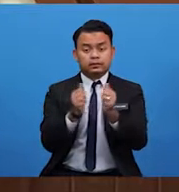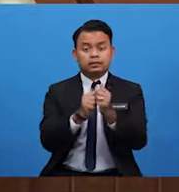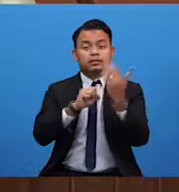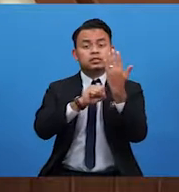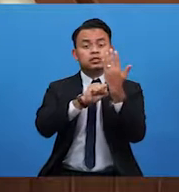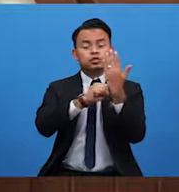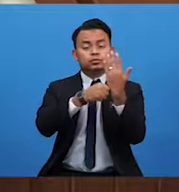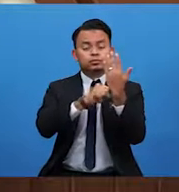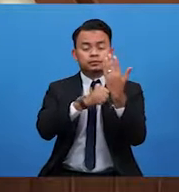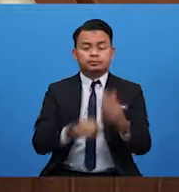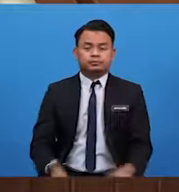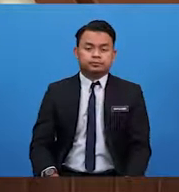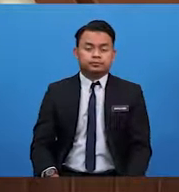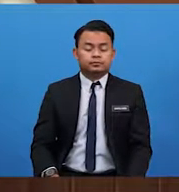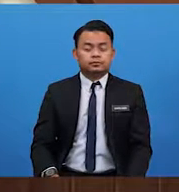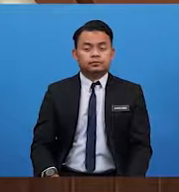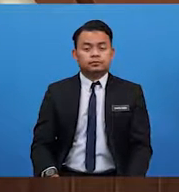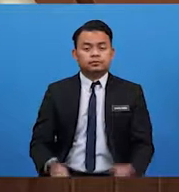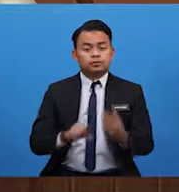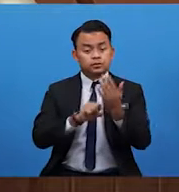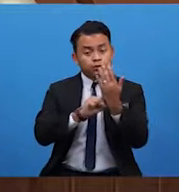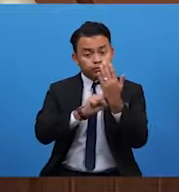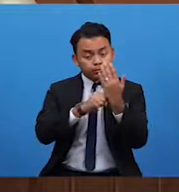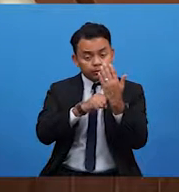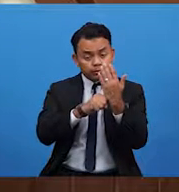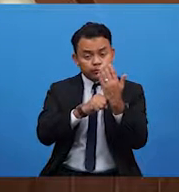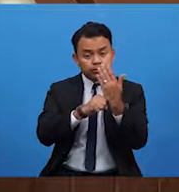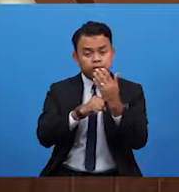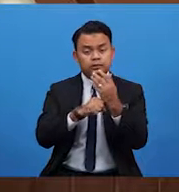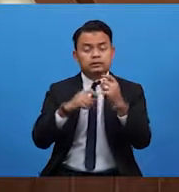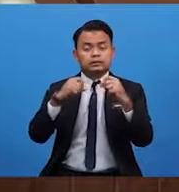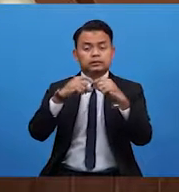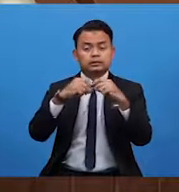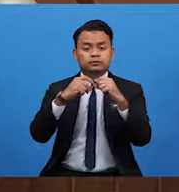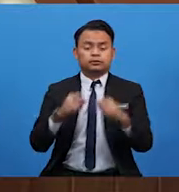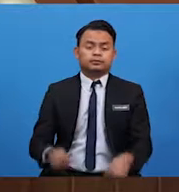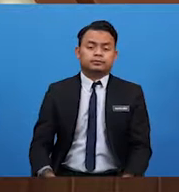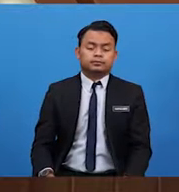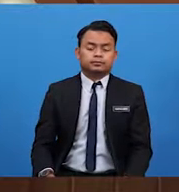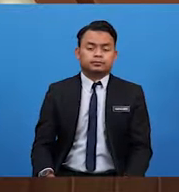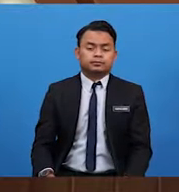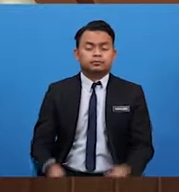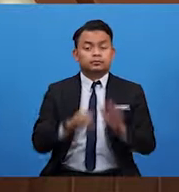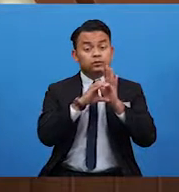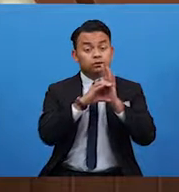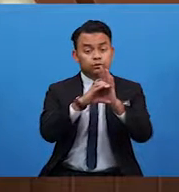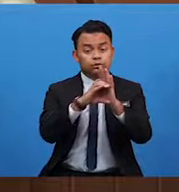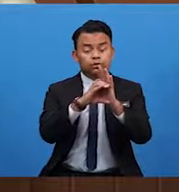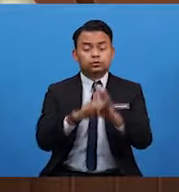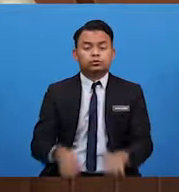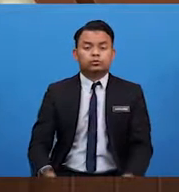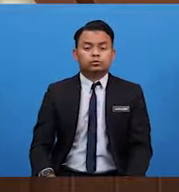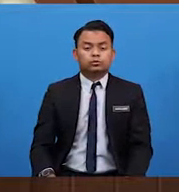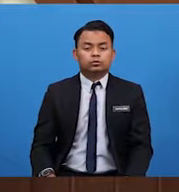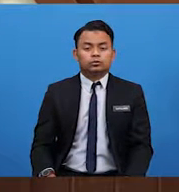Sumber adalah punca pengeluaran tenaga elektrik ataupun pembekal tenaga elektrik. Contohnya, seperti